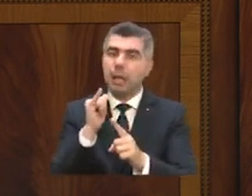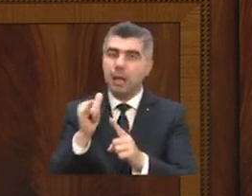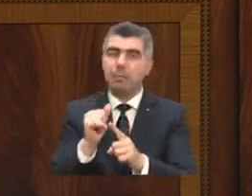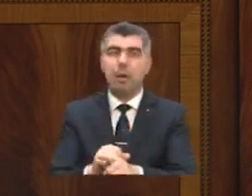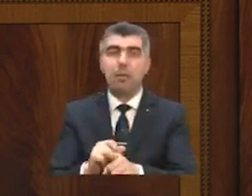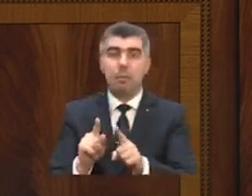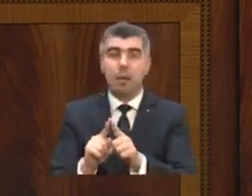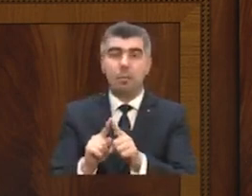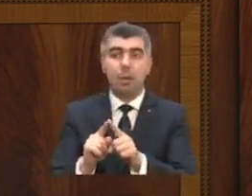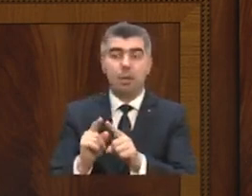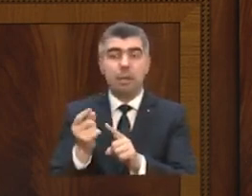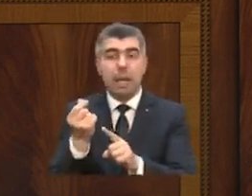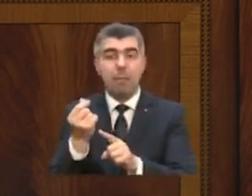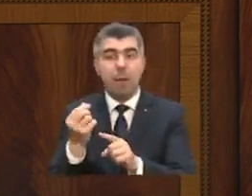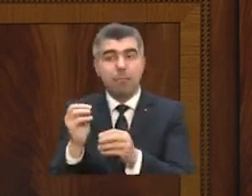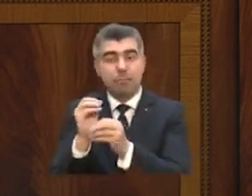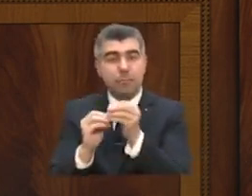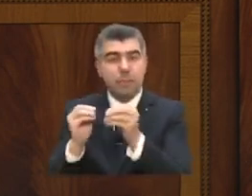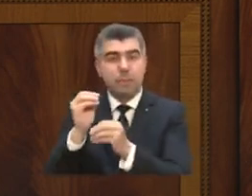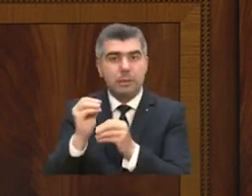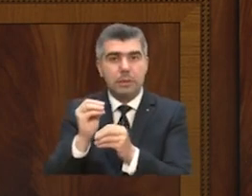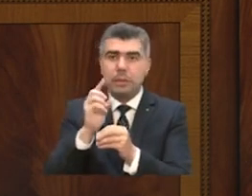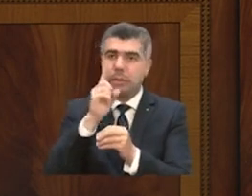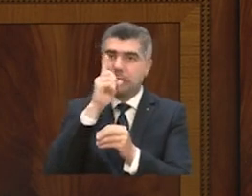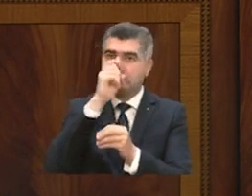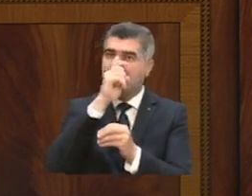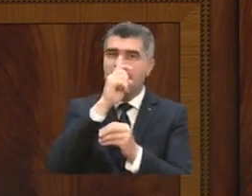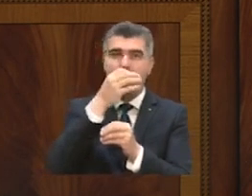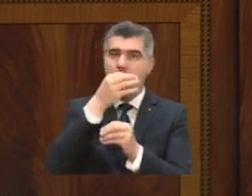الأسعار كان سيتخذ